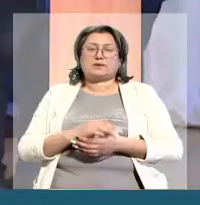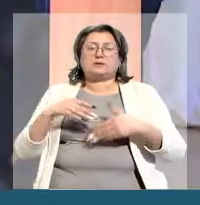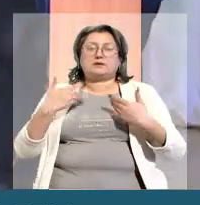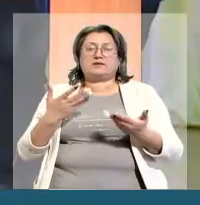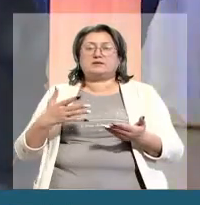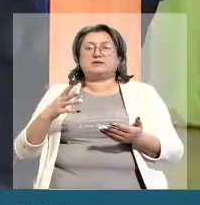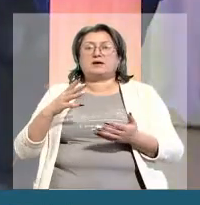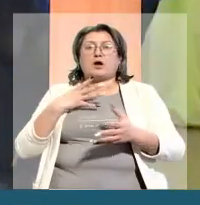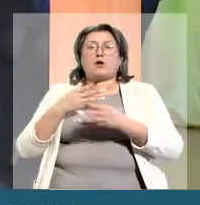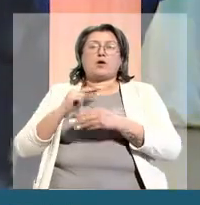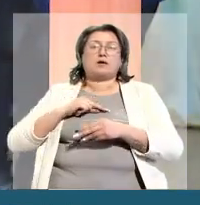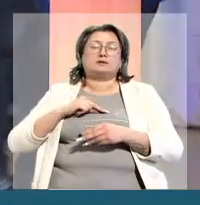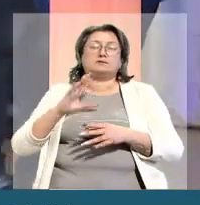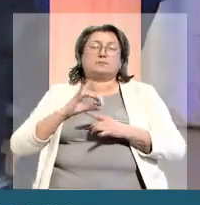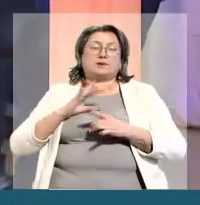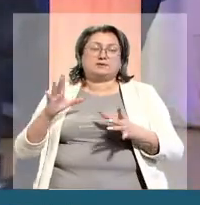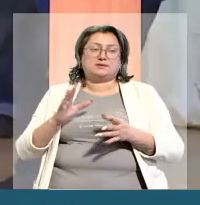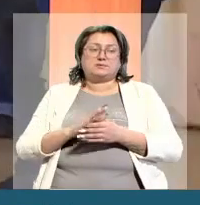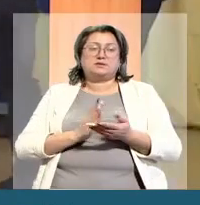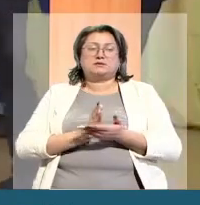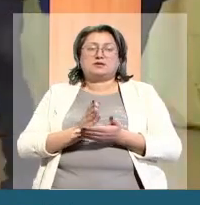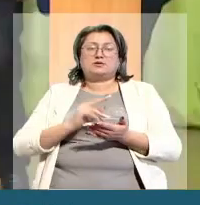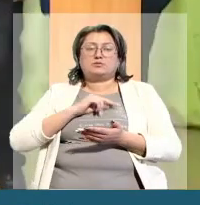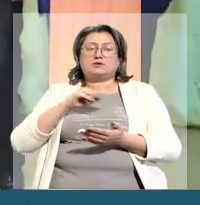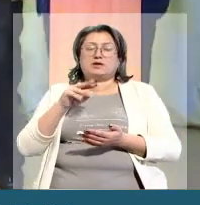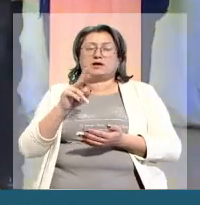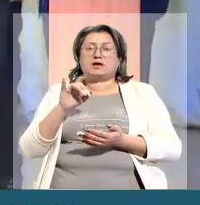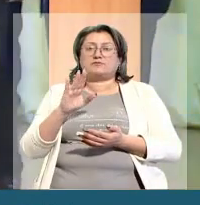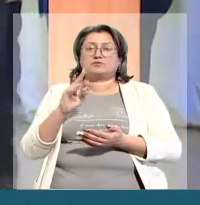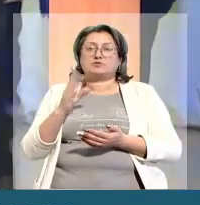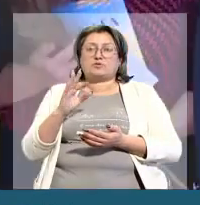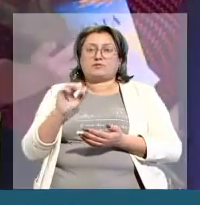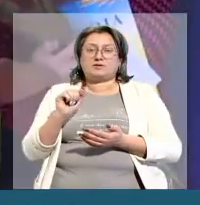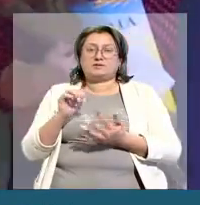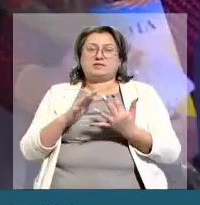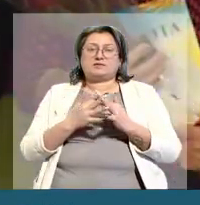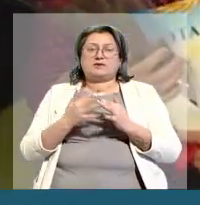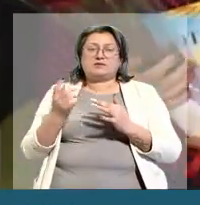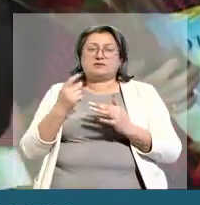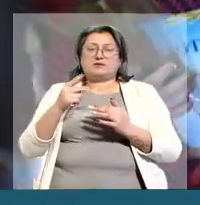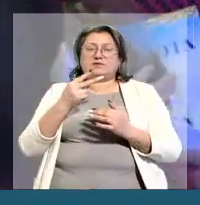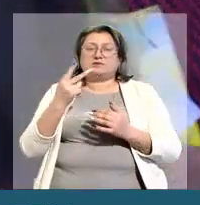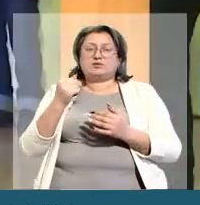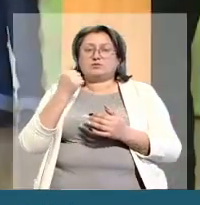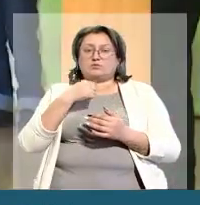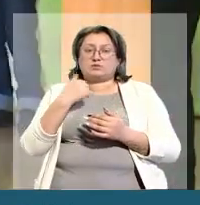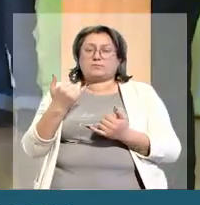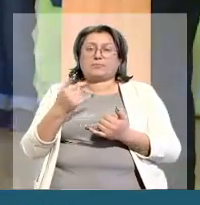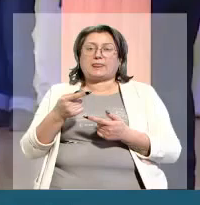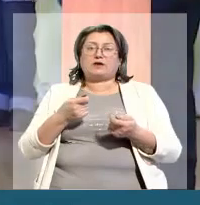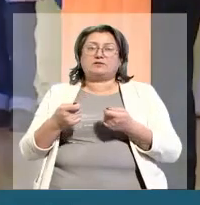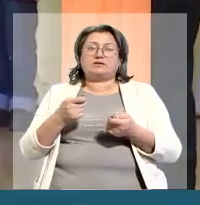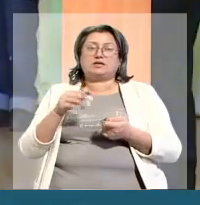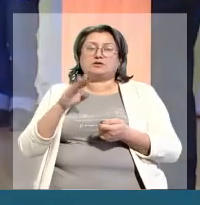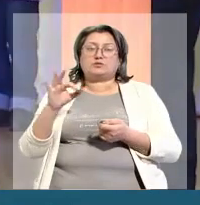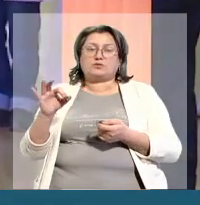Татьяна Кривцованың ауыл шаруашылығы саласындағы еңбек өтілі 23 жыл. Қазір Аман ХПП жауапкершілігі шектеулі серіктестігінің басшысы.